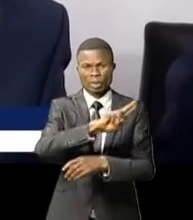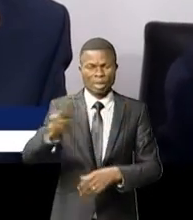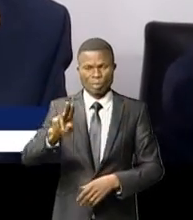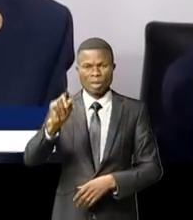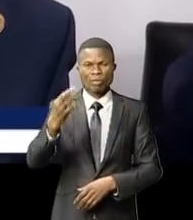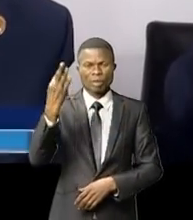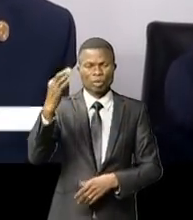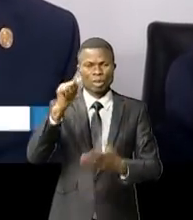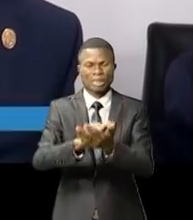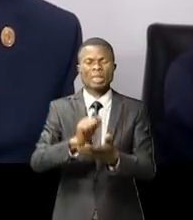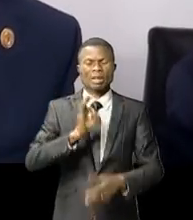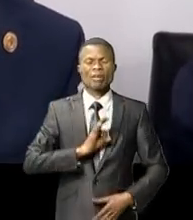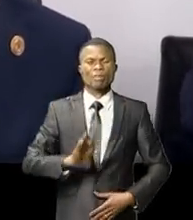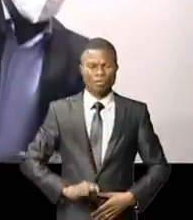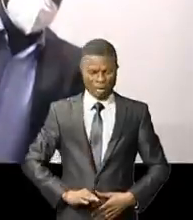Antoine Tshisekedi.